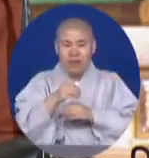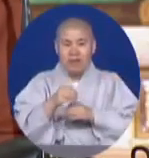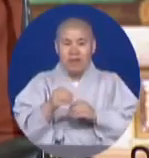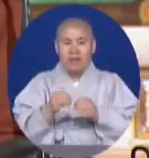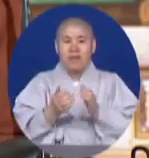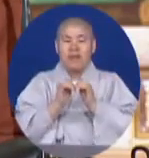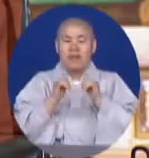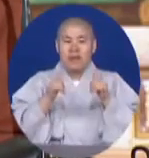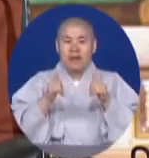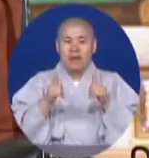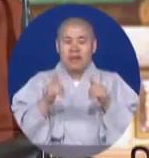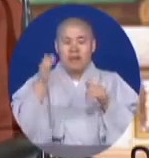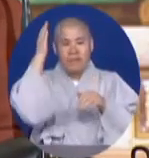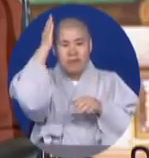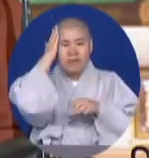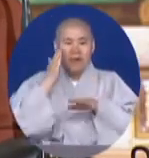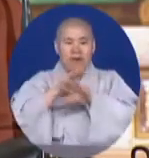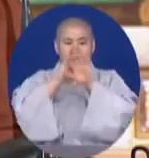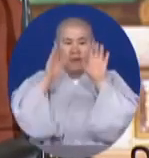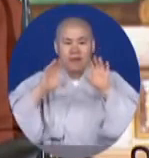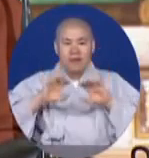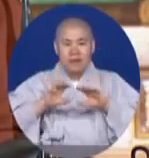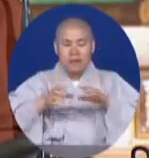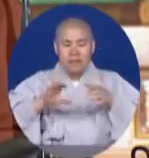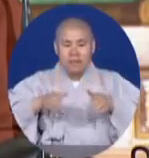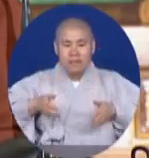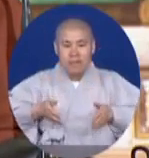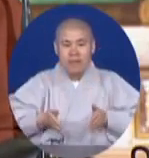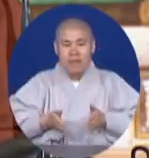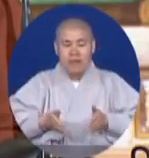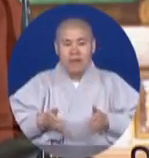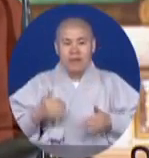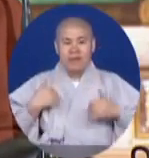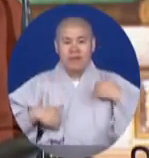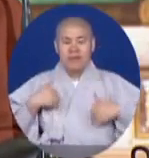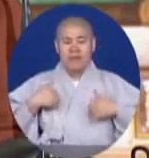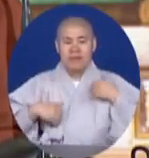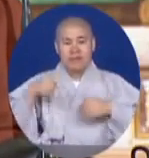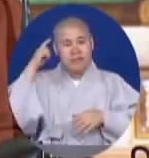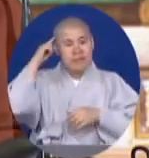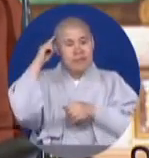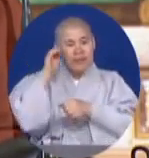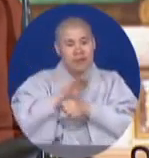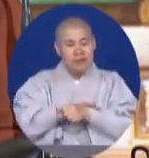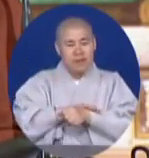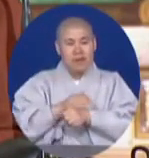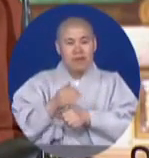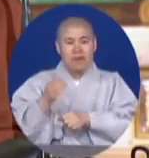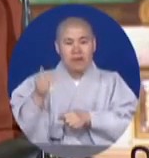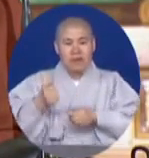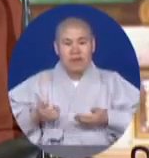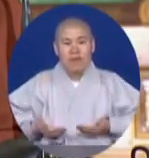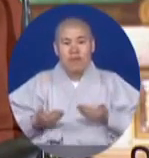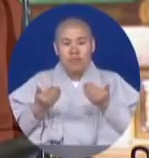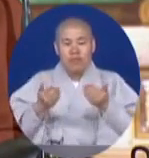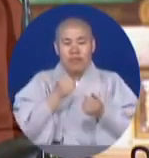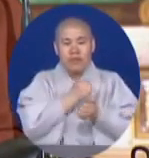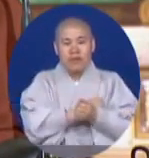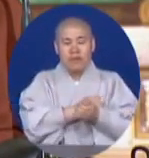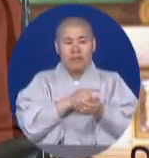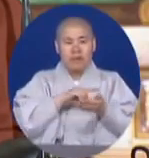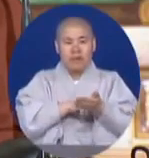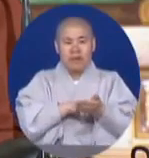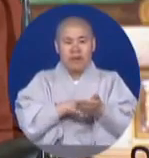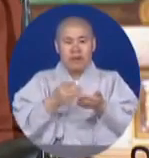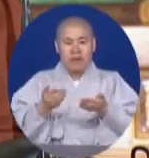인간과 천상에 태어나는 낙이 있어요. 이거는 지혜로 보시하고 계를